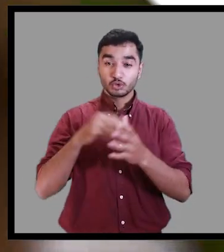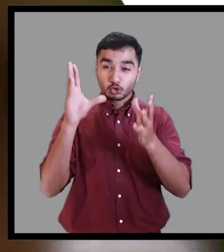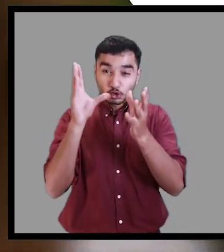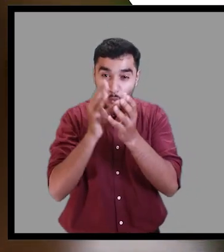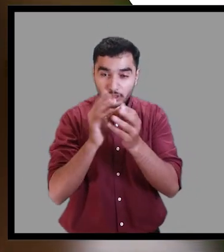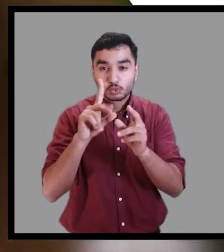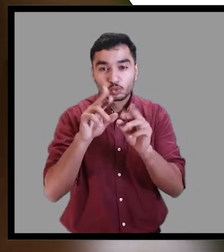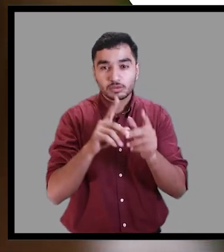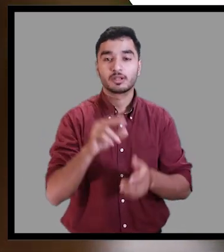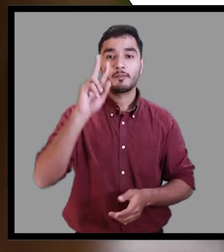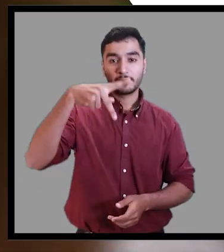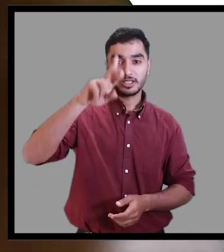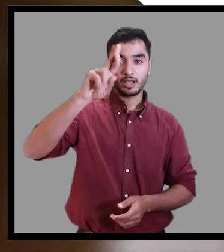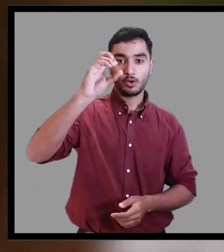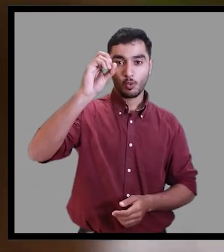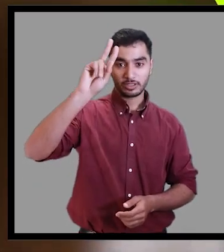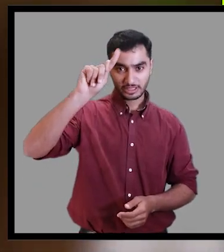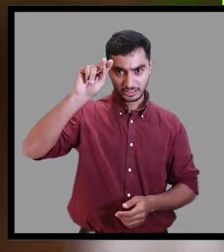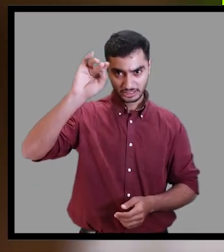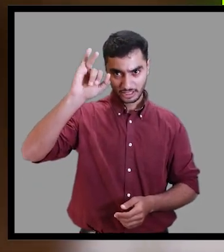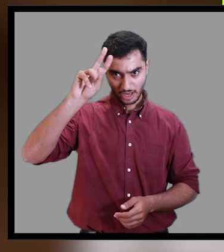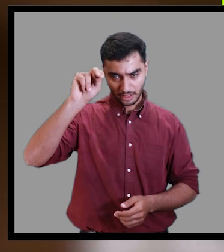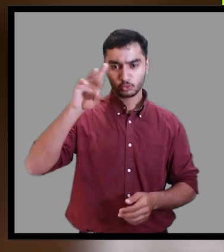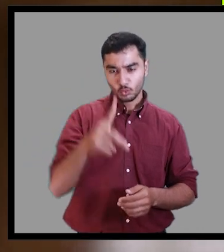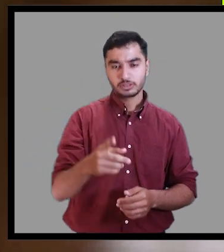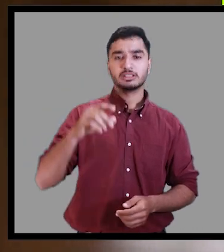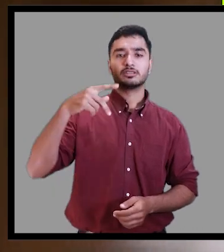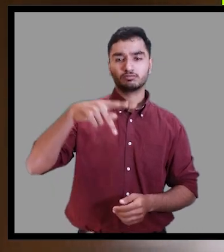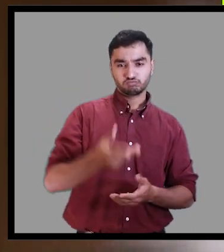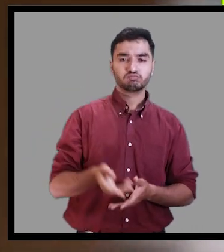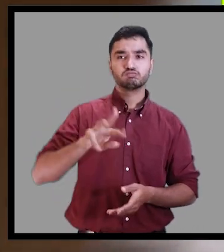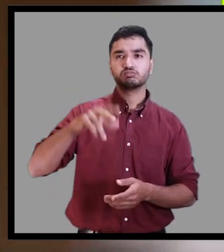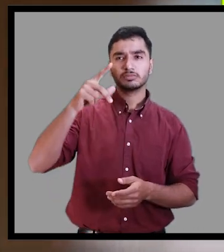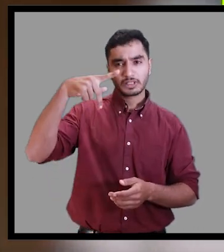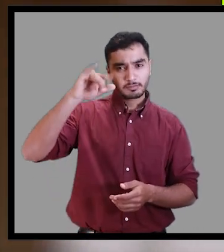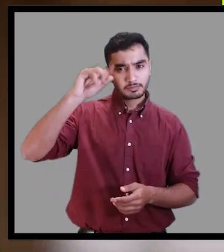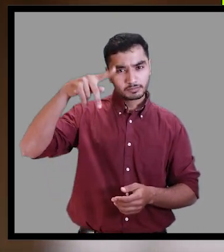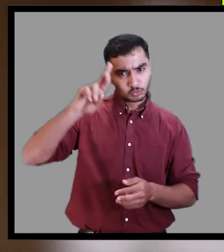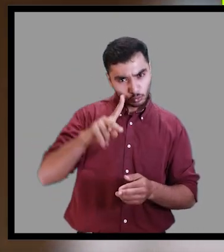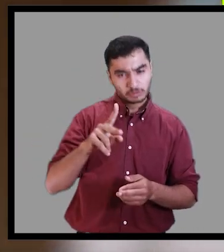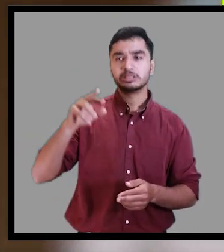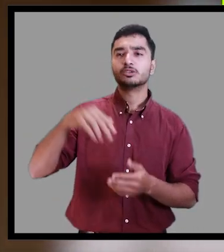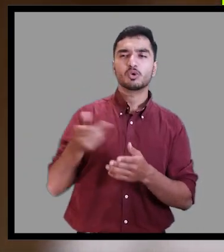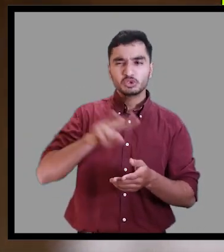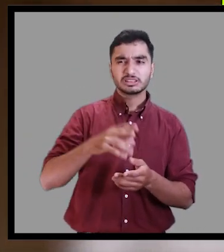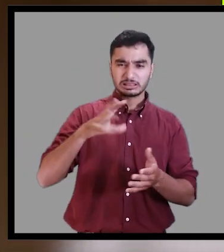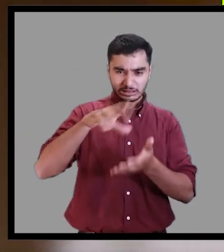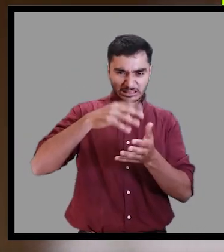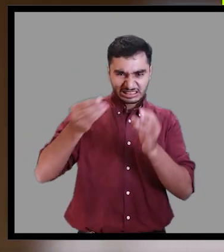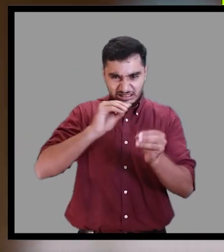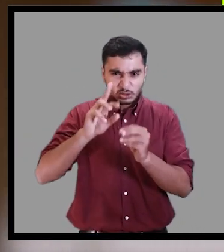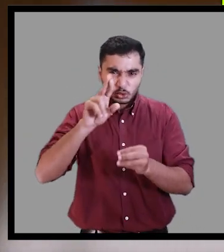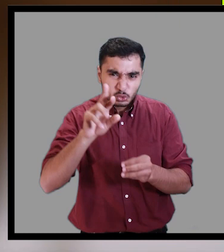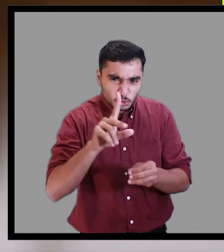वो छोटे छोटे टुकड़ों में टूट जाता है। प्रोटीन टूट के अमीनो एसिड बनाता है, लिपिड्स या फैट्स टूट के फैटी एसिड्स बनाते हैं और